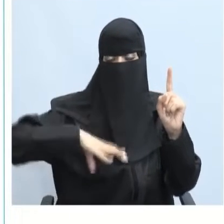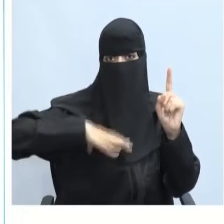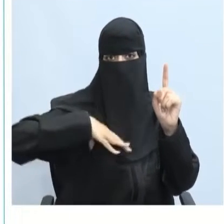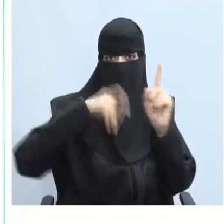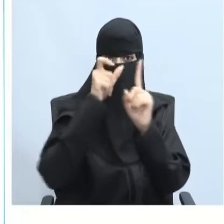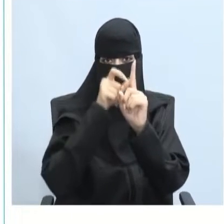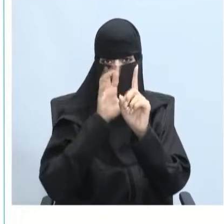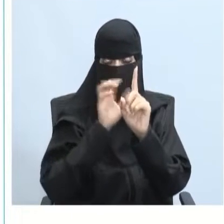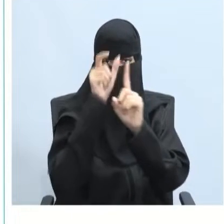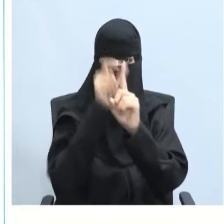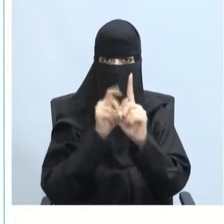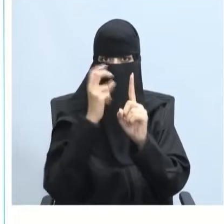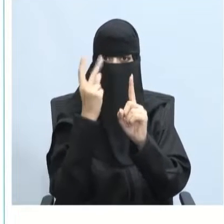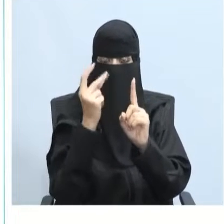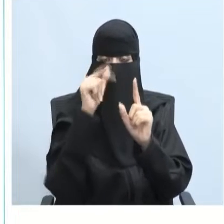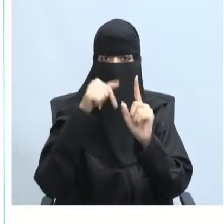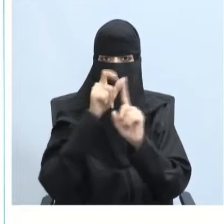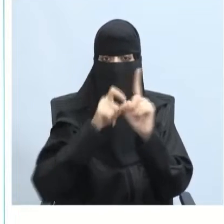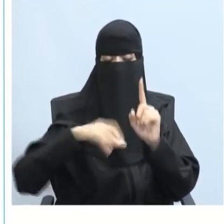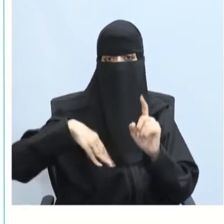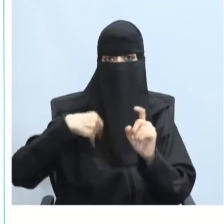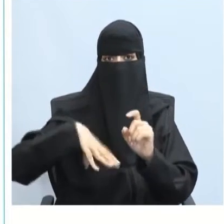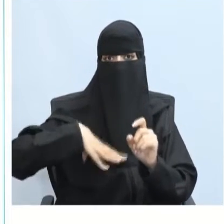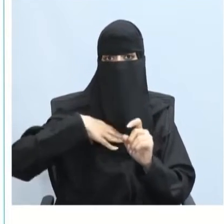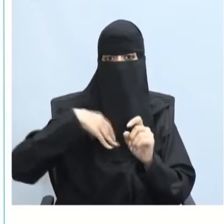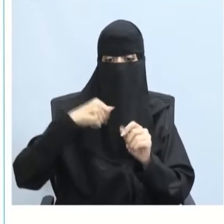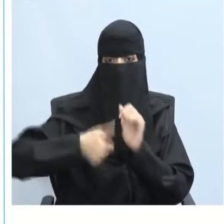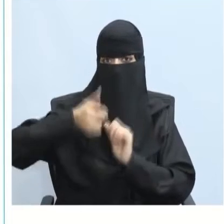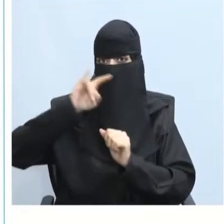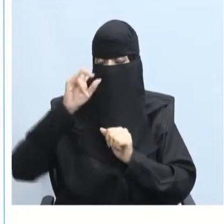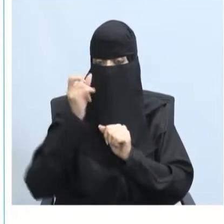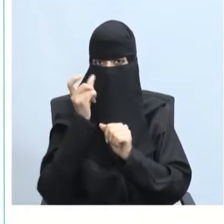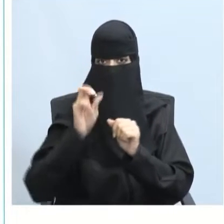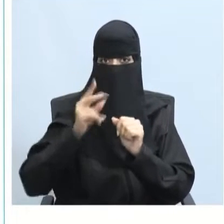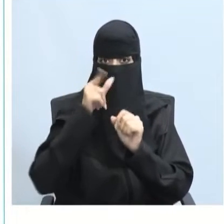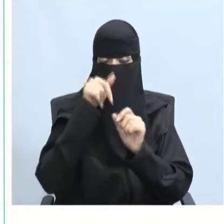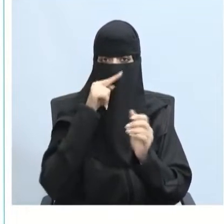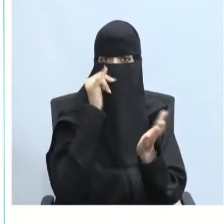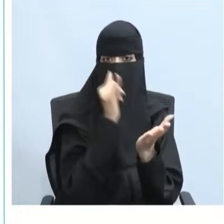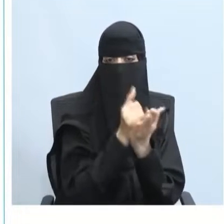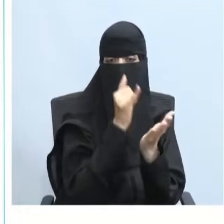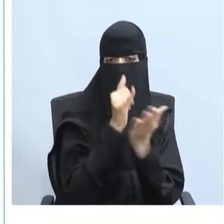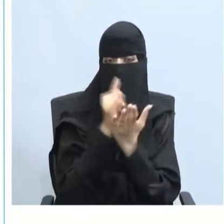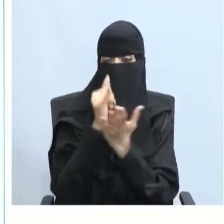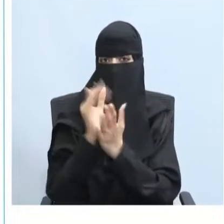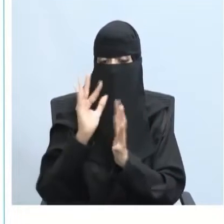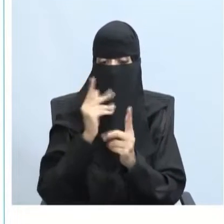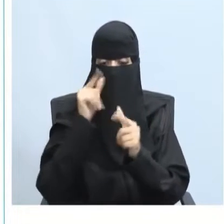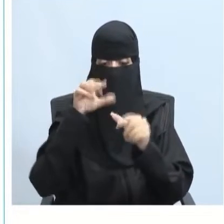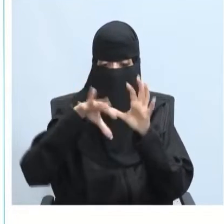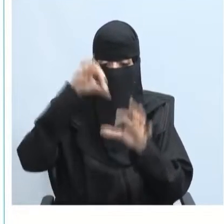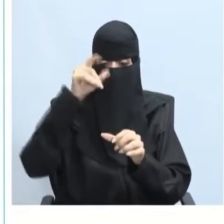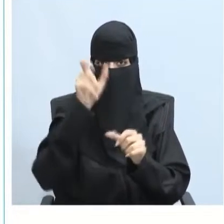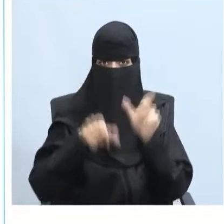الانتاج كاتب السيناريو مدير طاقم التمثيل المخرج الممثل مدير